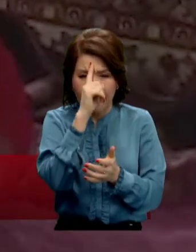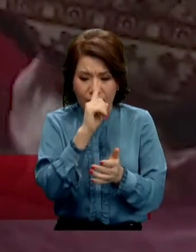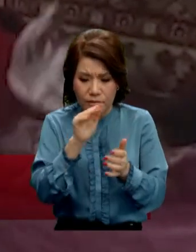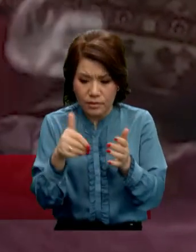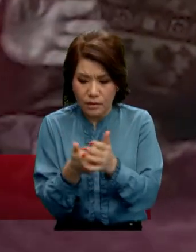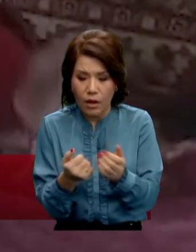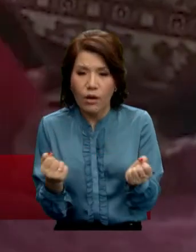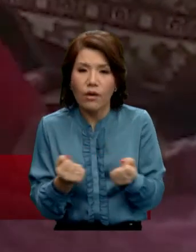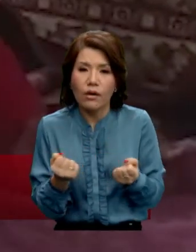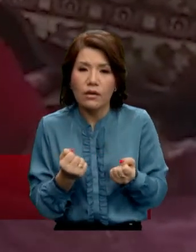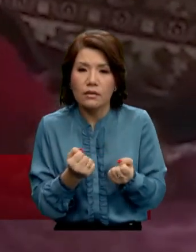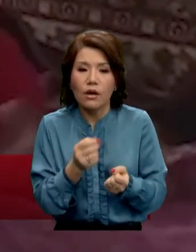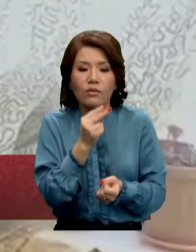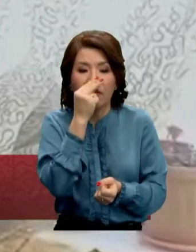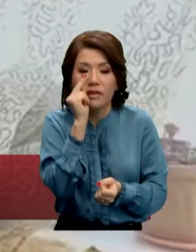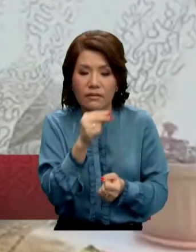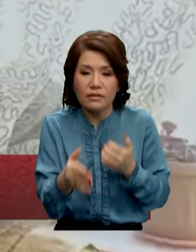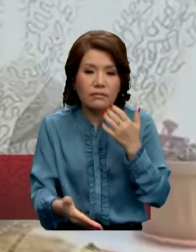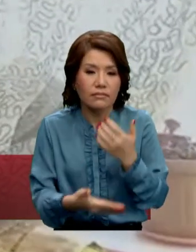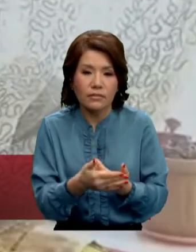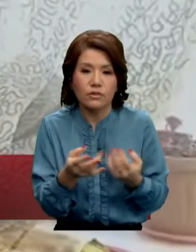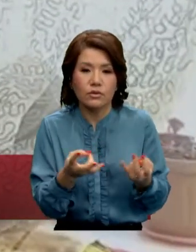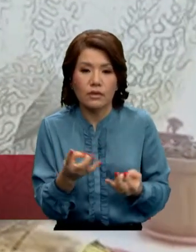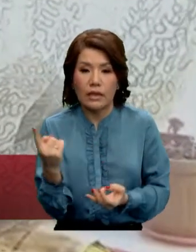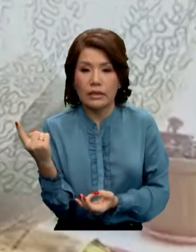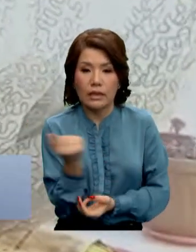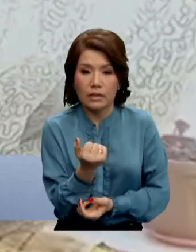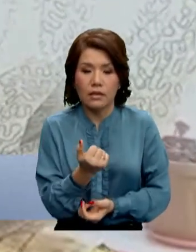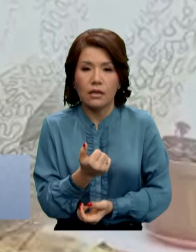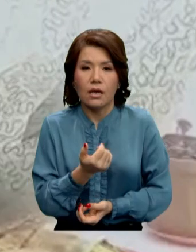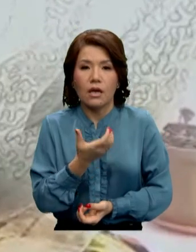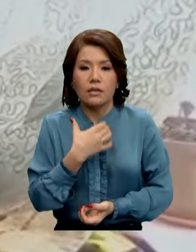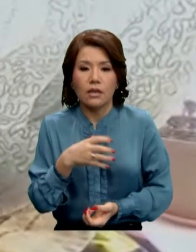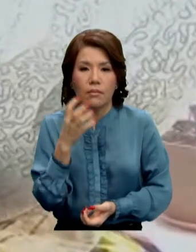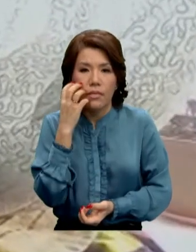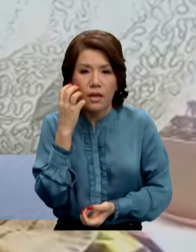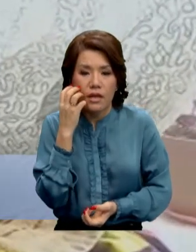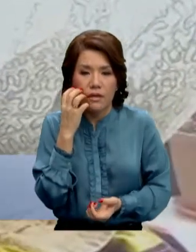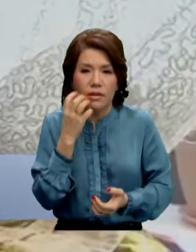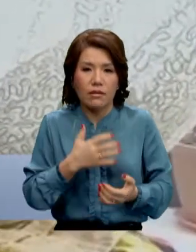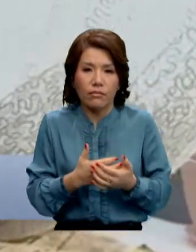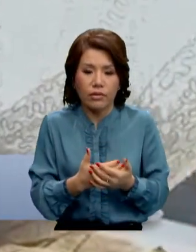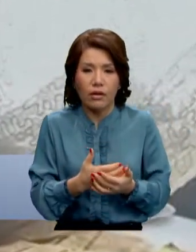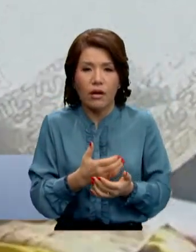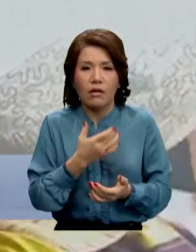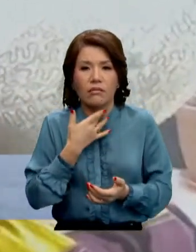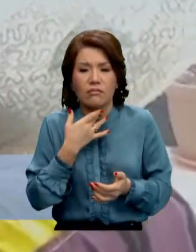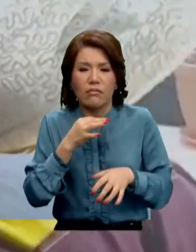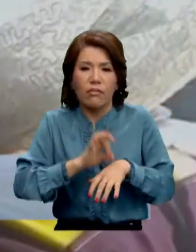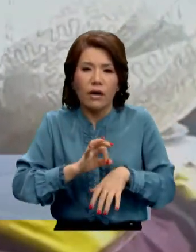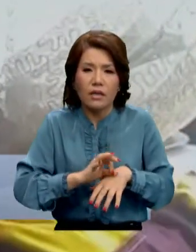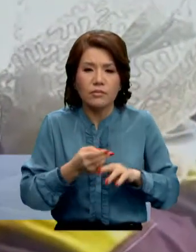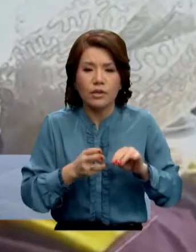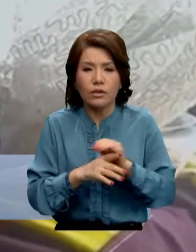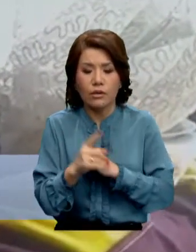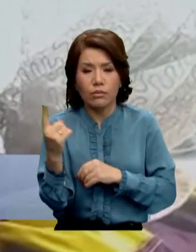ғой, кінәлілер жауапқа тартылсын. Неделю вот с таким горлом человек беременный положение. Суықтан тамағымның ауырғанына